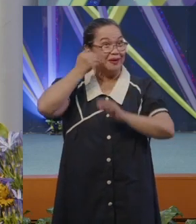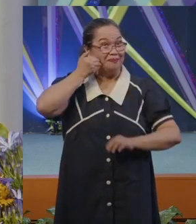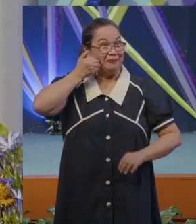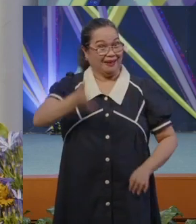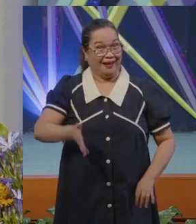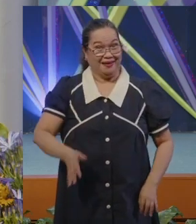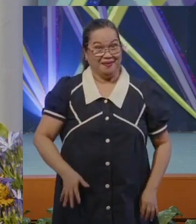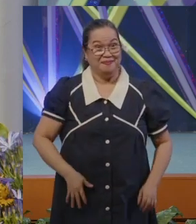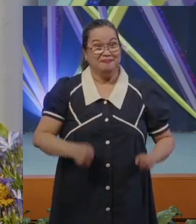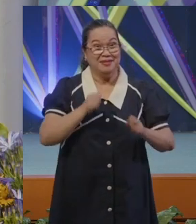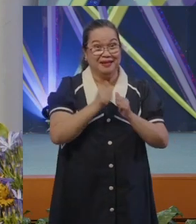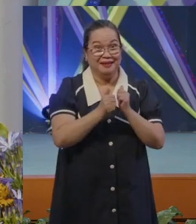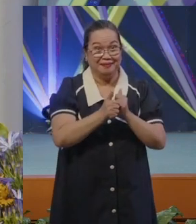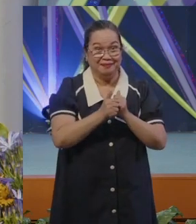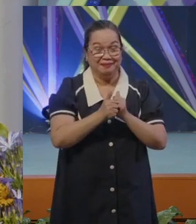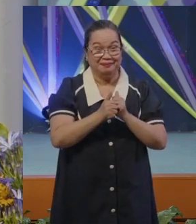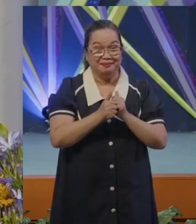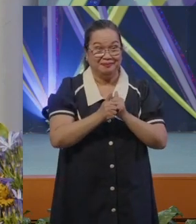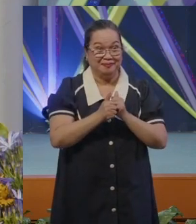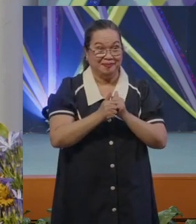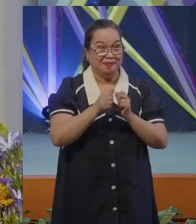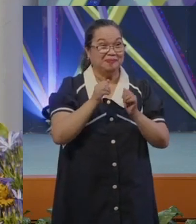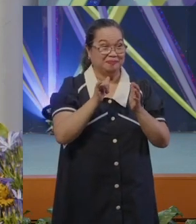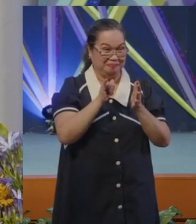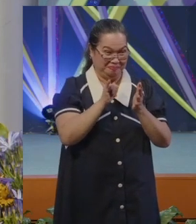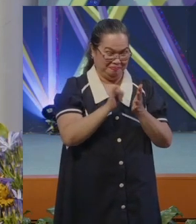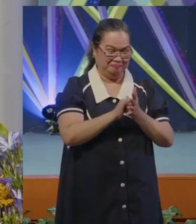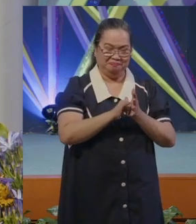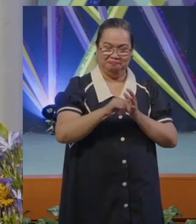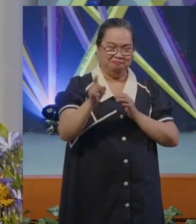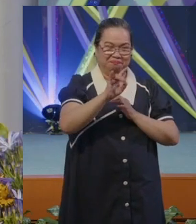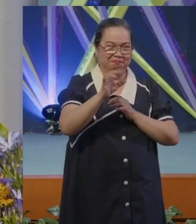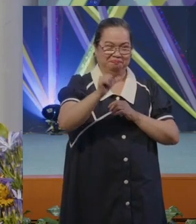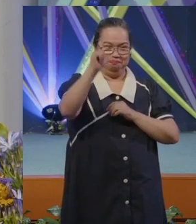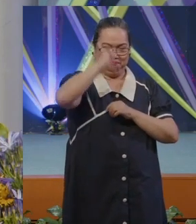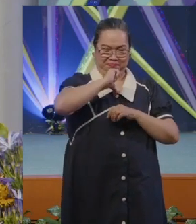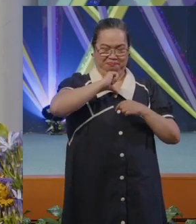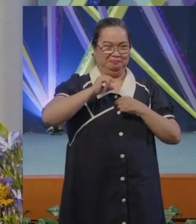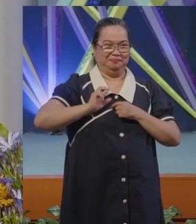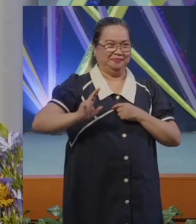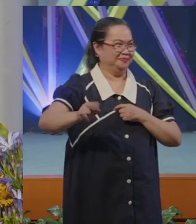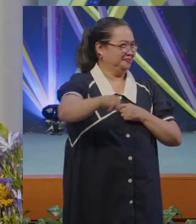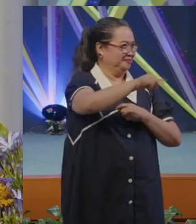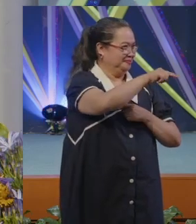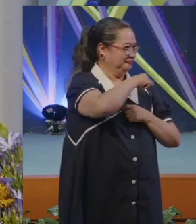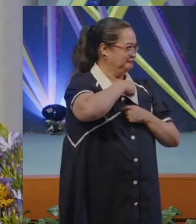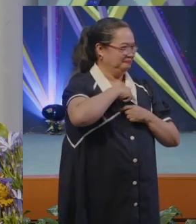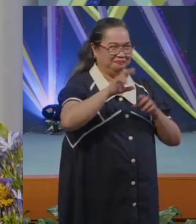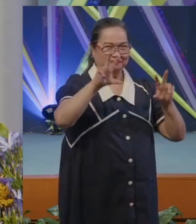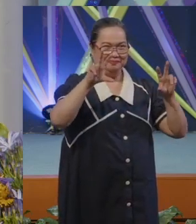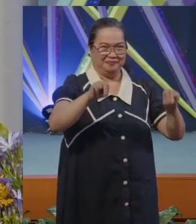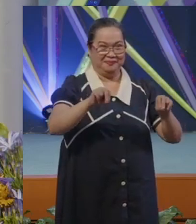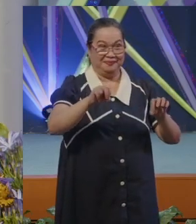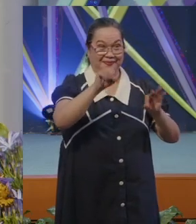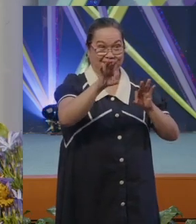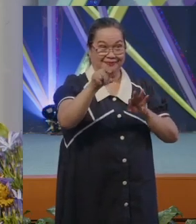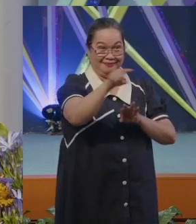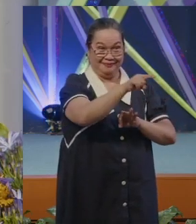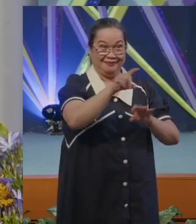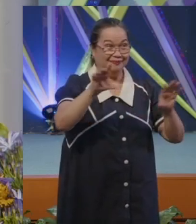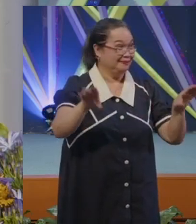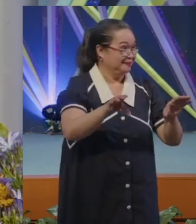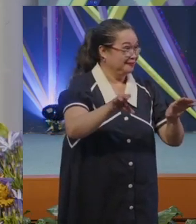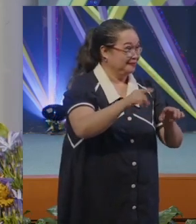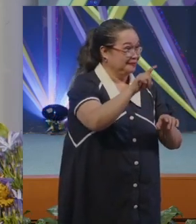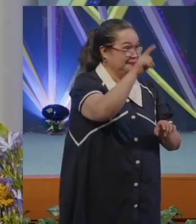Alam niyo, ibig sabihin ng invincible, no? Ito yun. Walang makakatalo sa atin all the days of our life. Kapag merong pinagawa sa atin